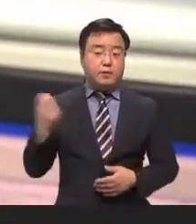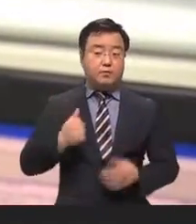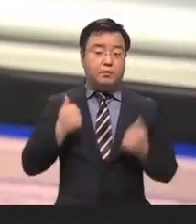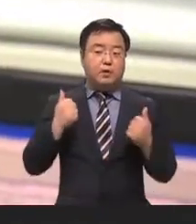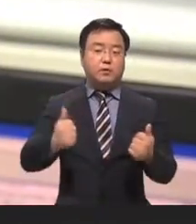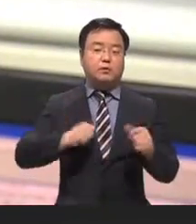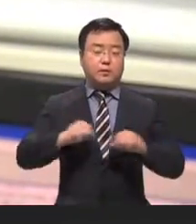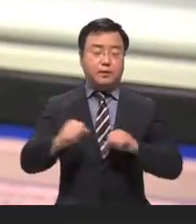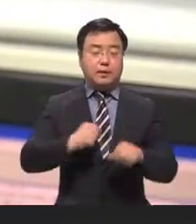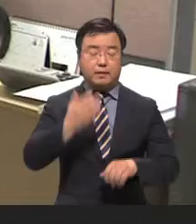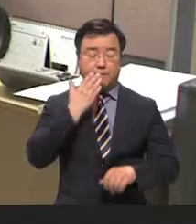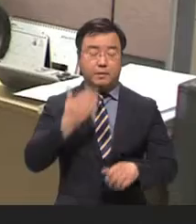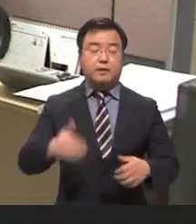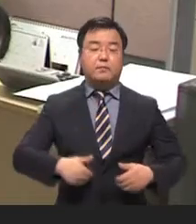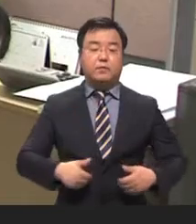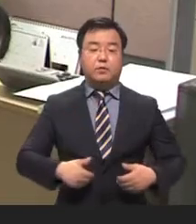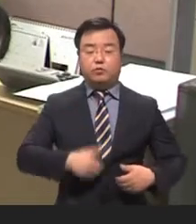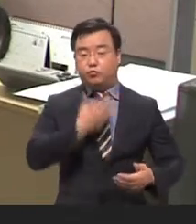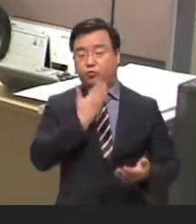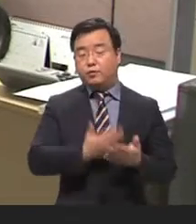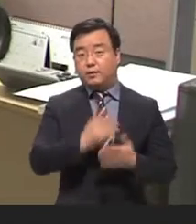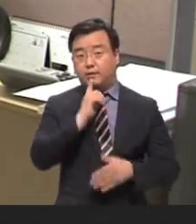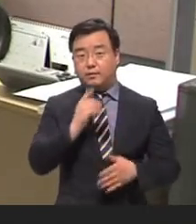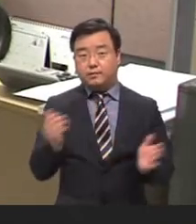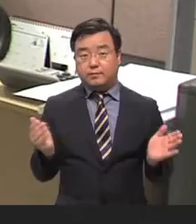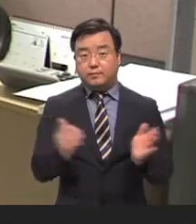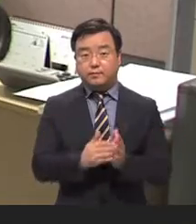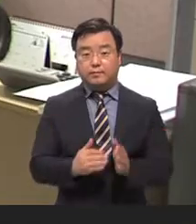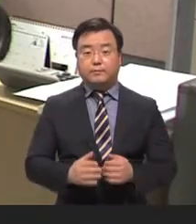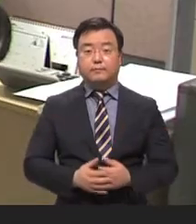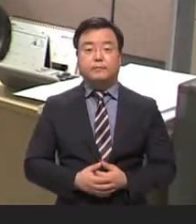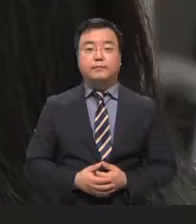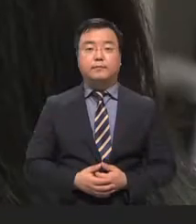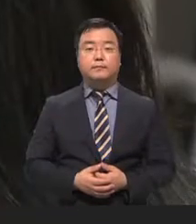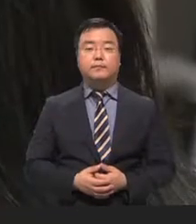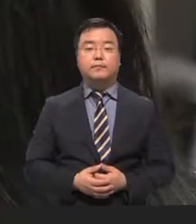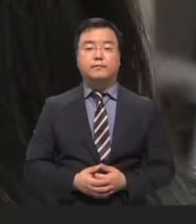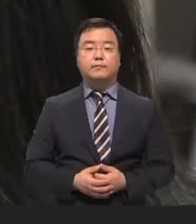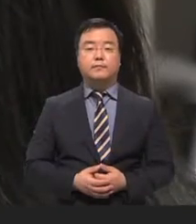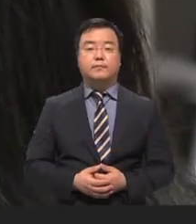자세를 보이는 것이 중요하다고 강조합니다 ebs 뉴스 윤영 입니다